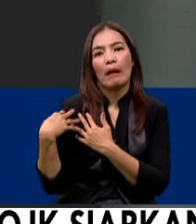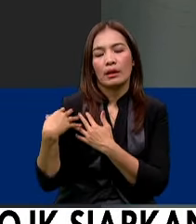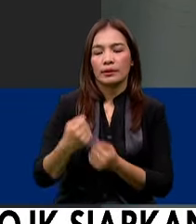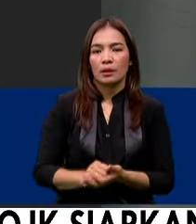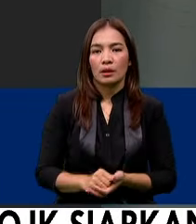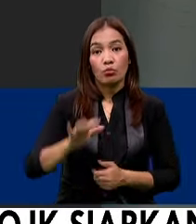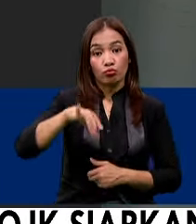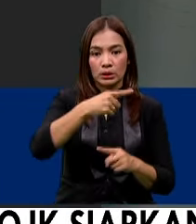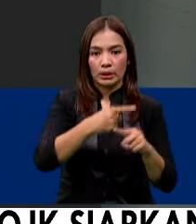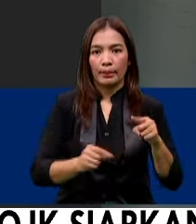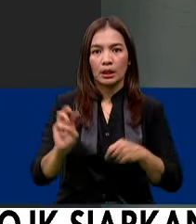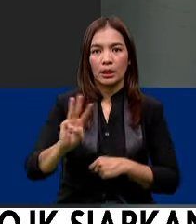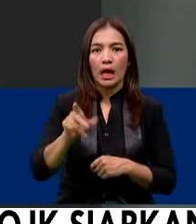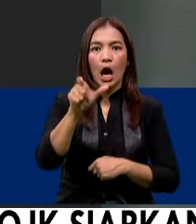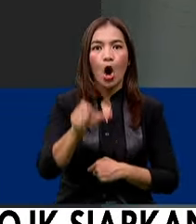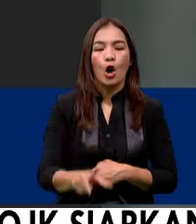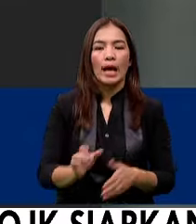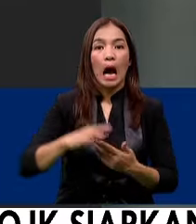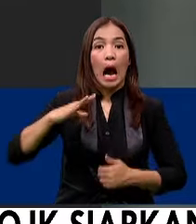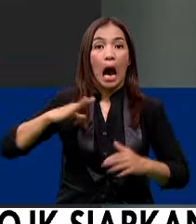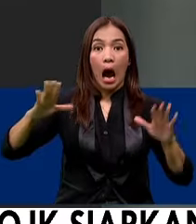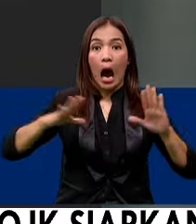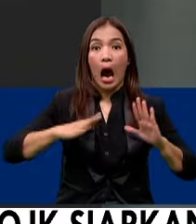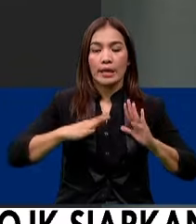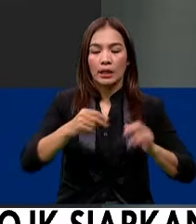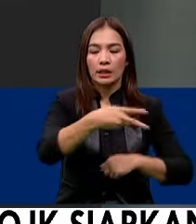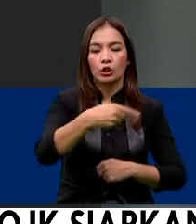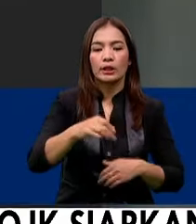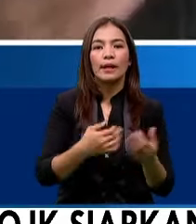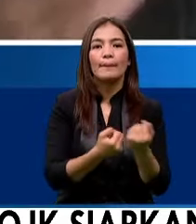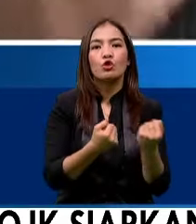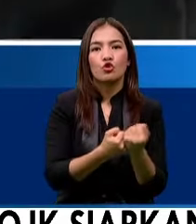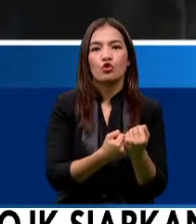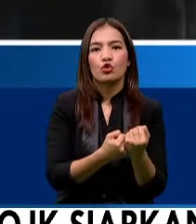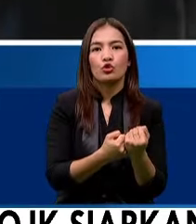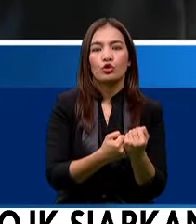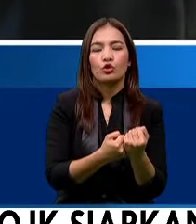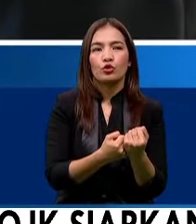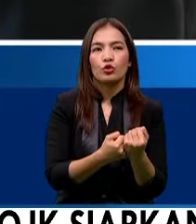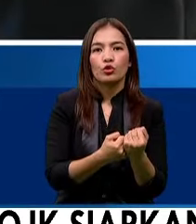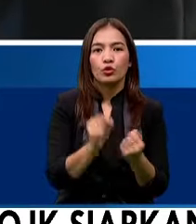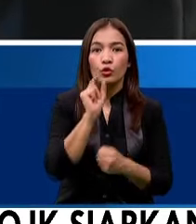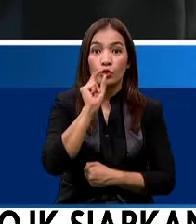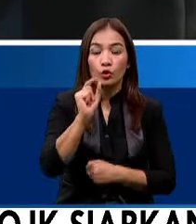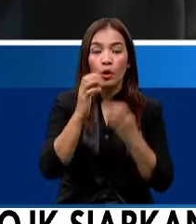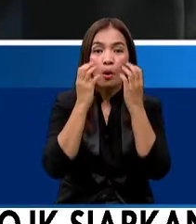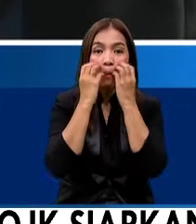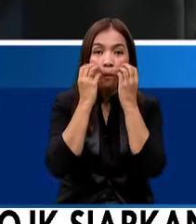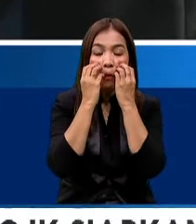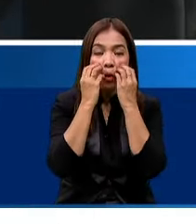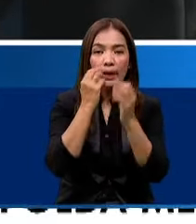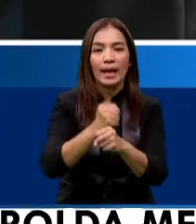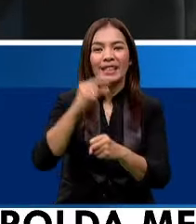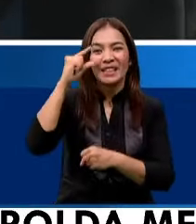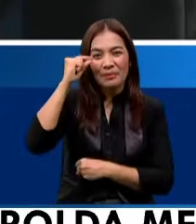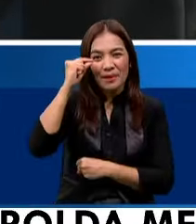eh orang terkaya di Indonesia ya yang kemudian mendukung apa namanya ee Pak Prabu gibr dan ya kenapa enggak Anda